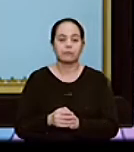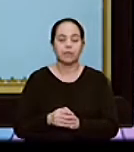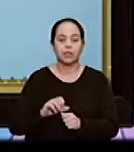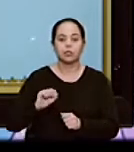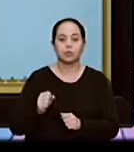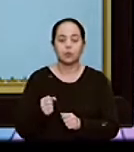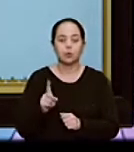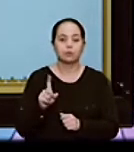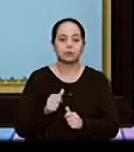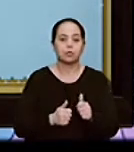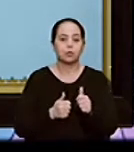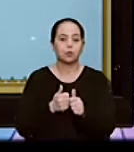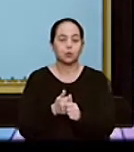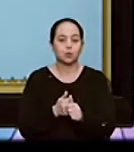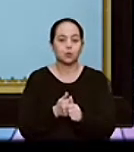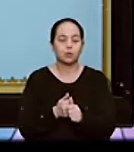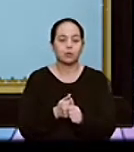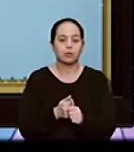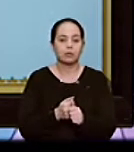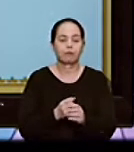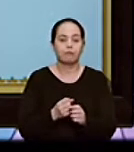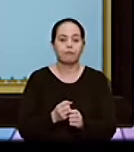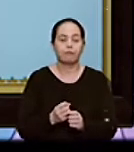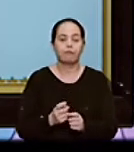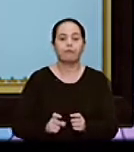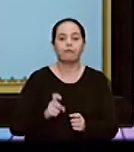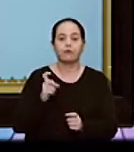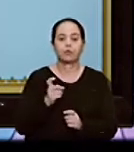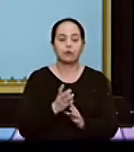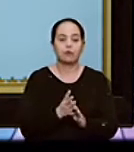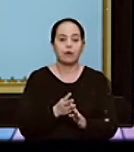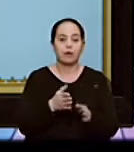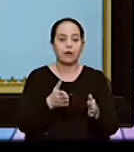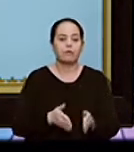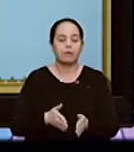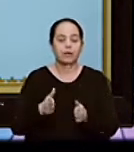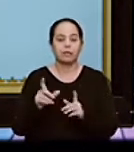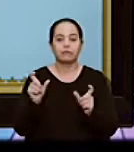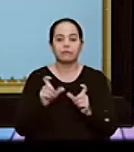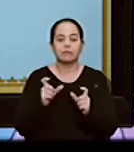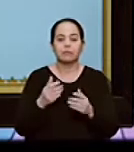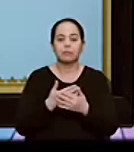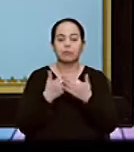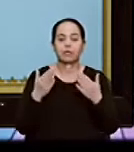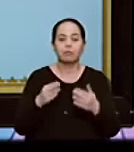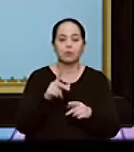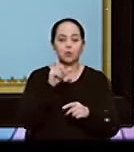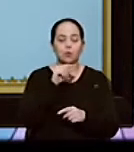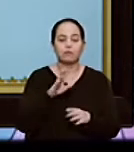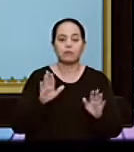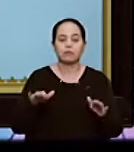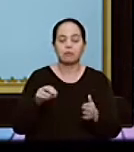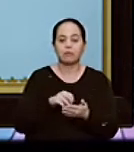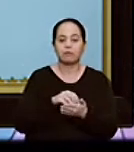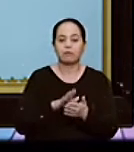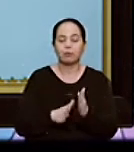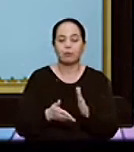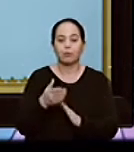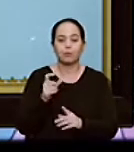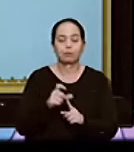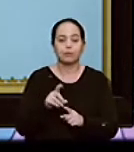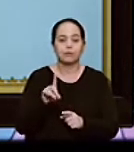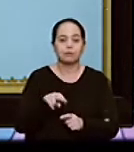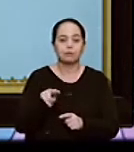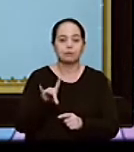Друг за дружкой, вытянувшись в ряд, в синем небе журавли летят. Вставляем пропущенные буквы.